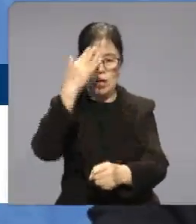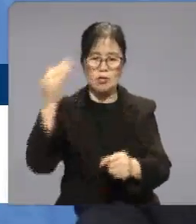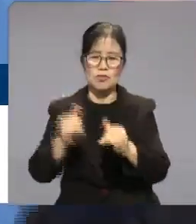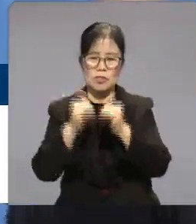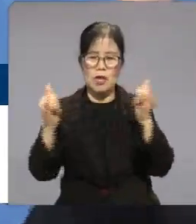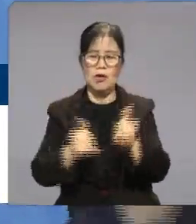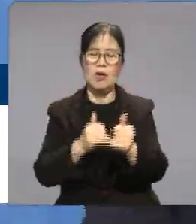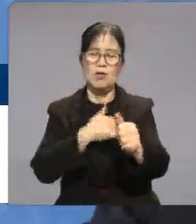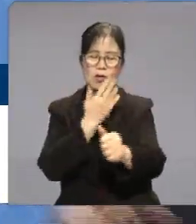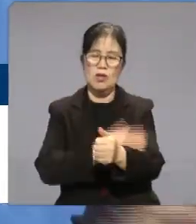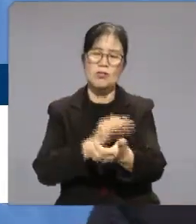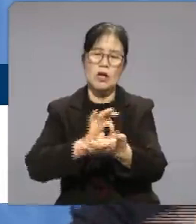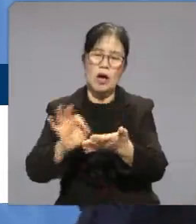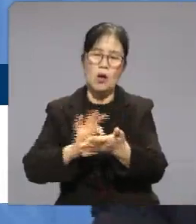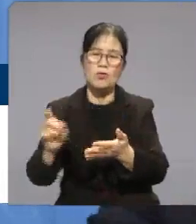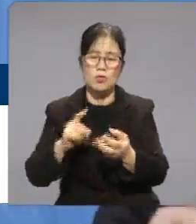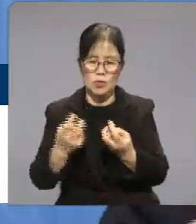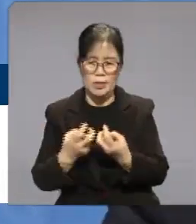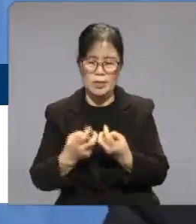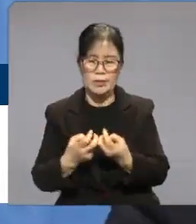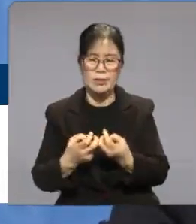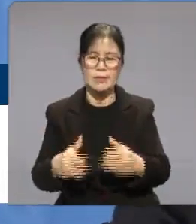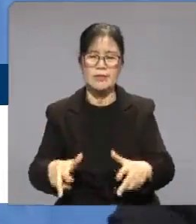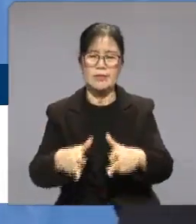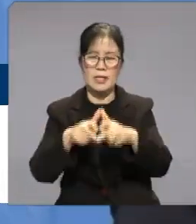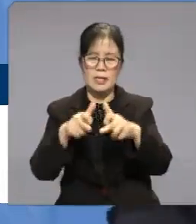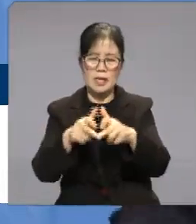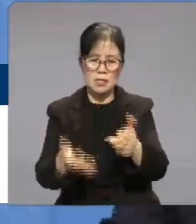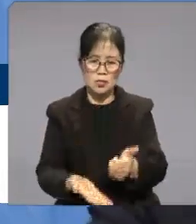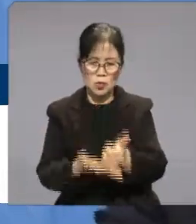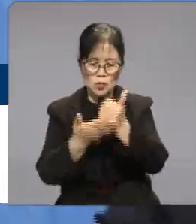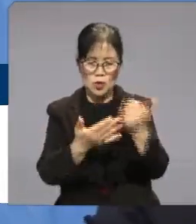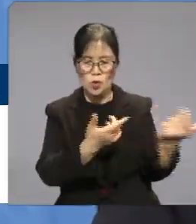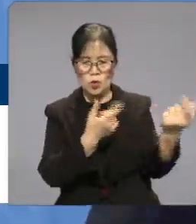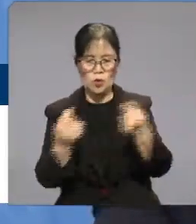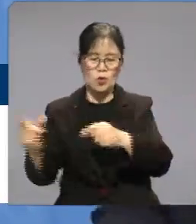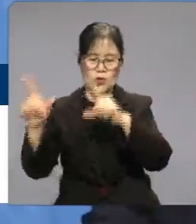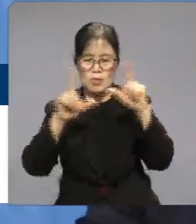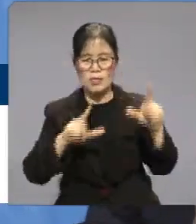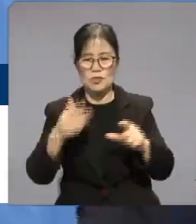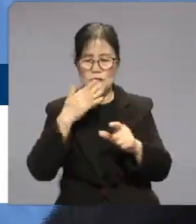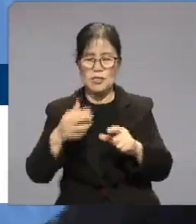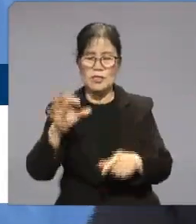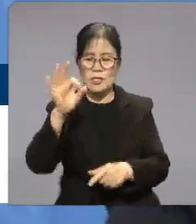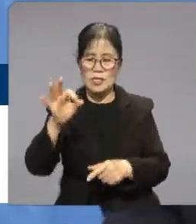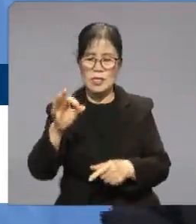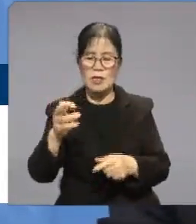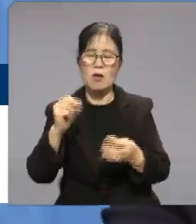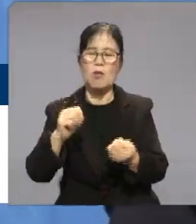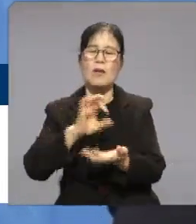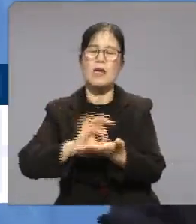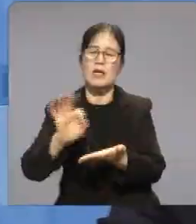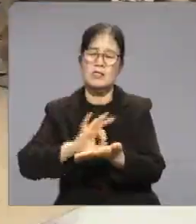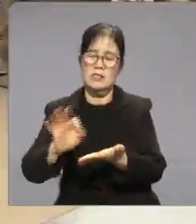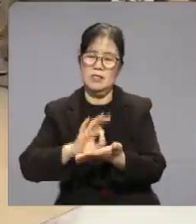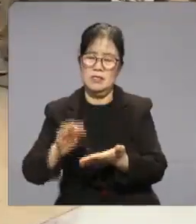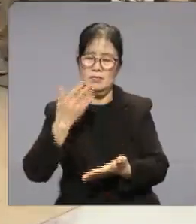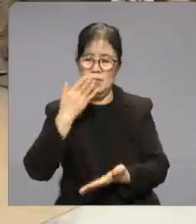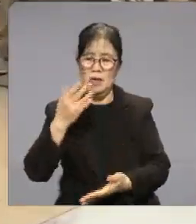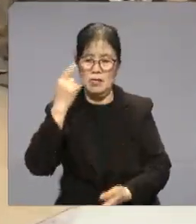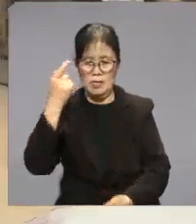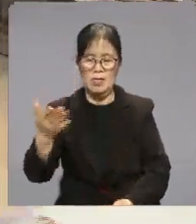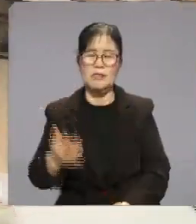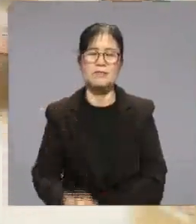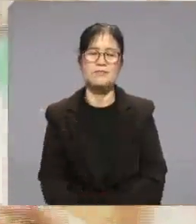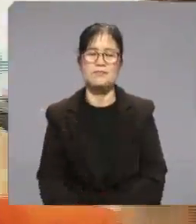권력을 어떻게 사용하느냐. 장애인 존중하고 공동으로 같이 살 수 있는 예산을 얼마나 쓸 것이냐.